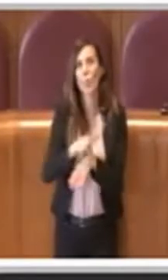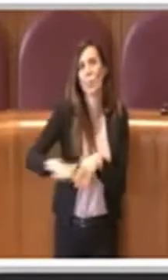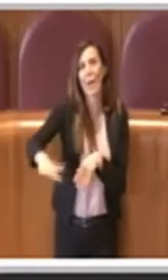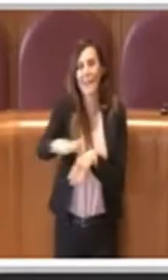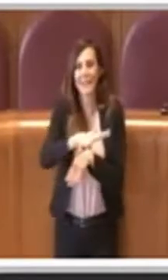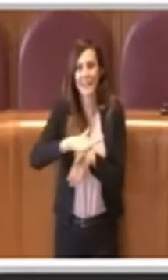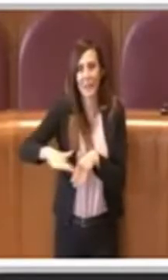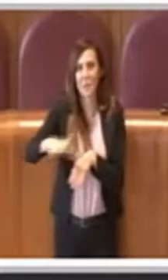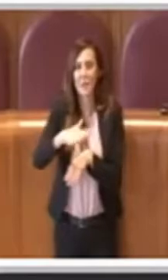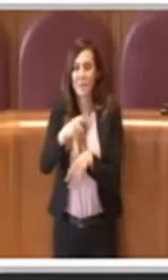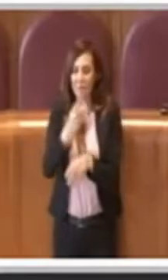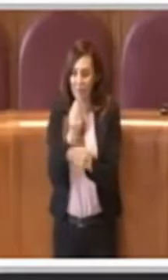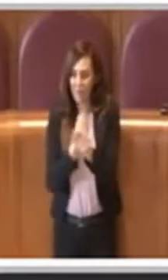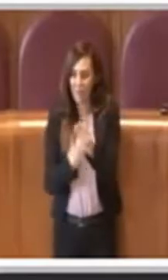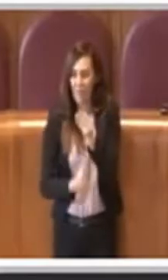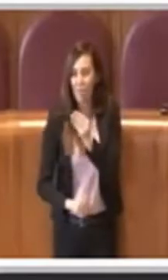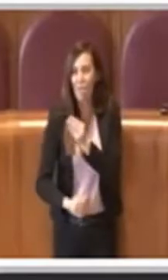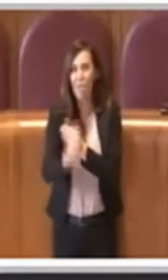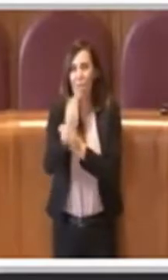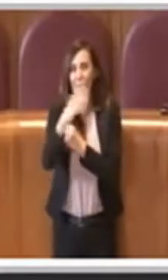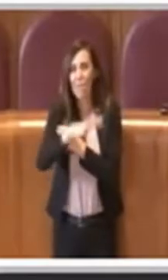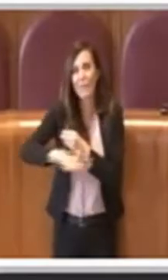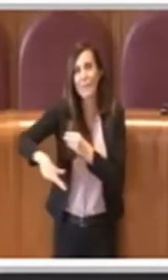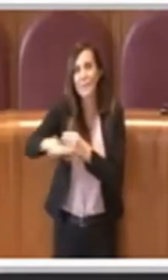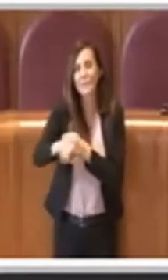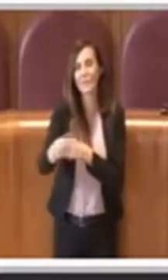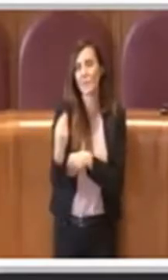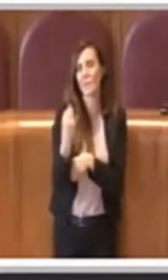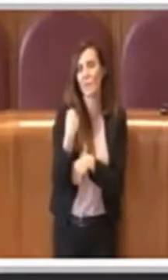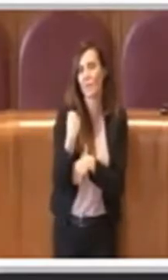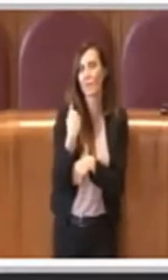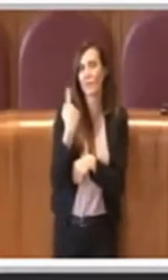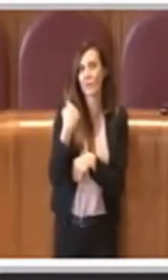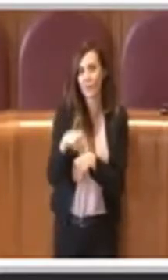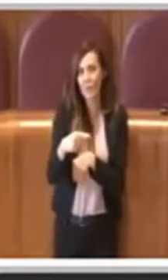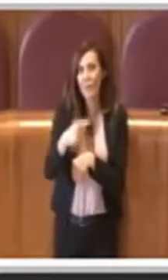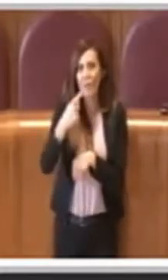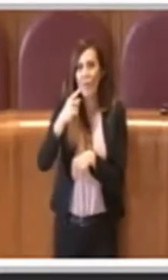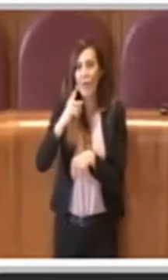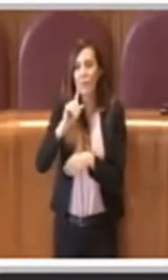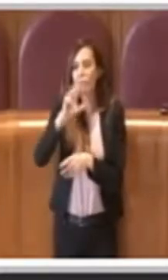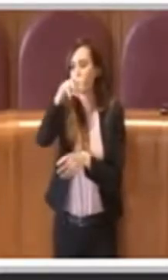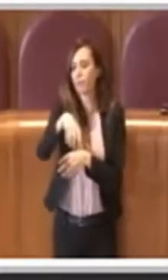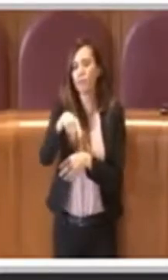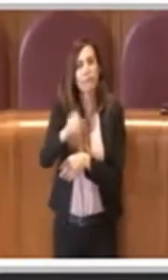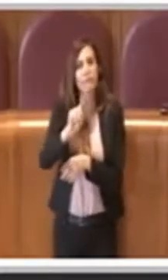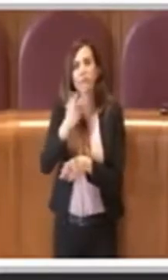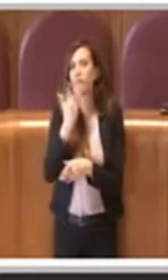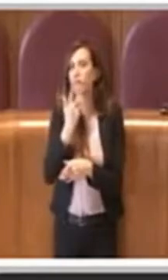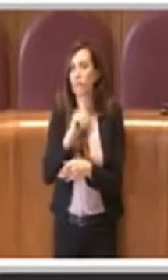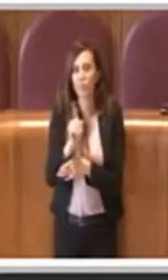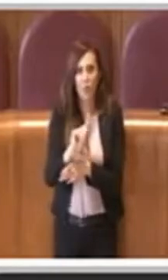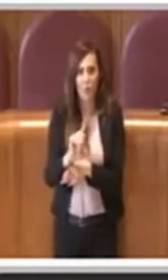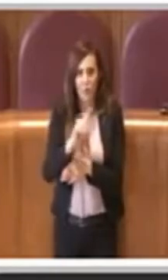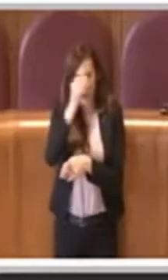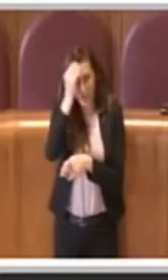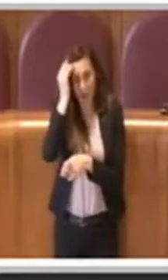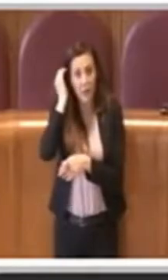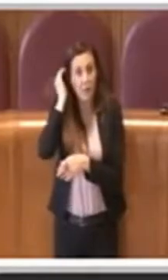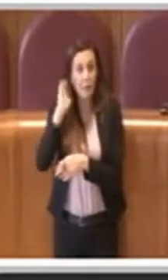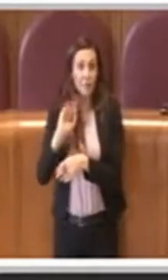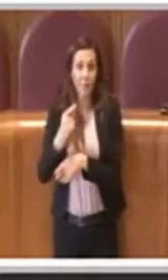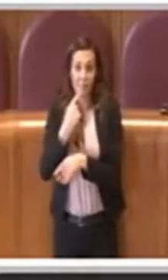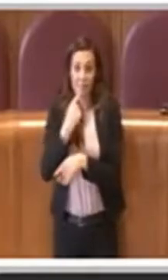Urbanisticamente è nato dal territorio una richiesta di non collocarla lì. È stato anche detto in